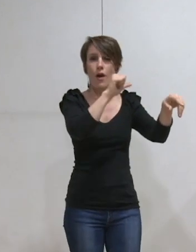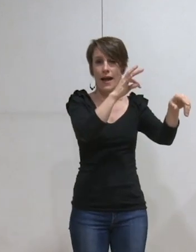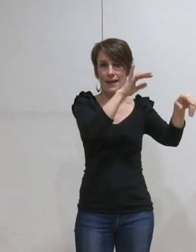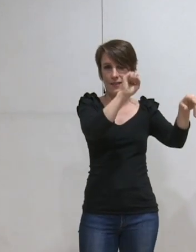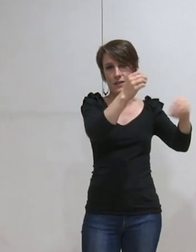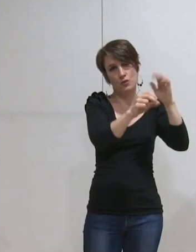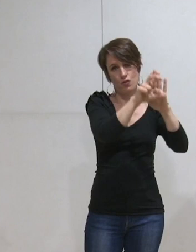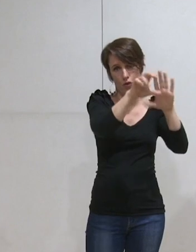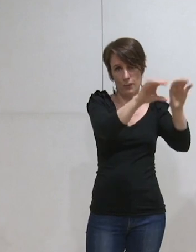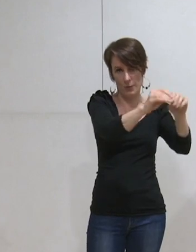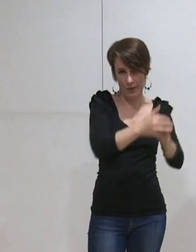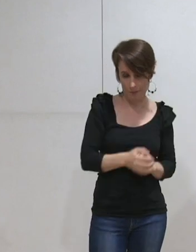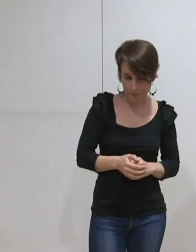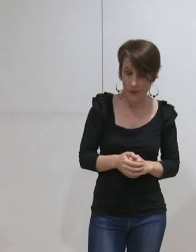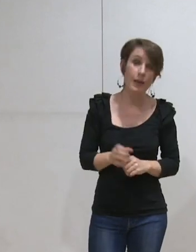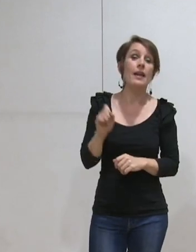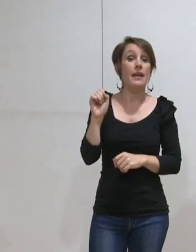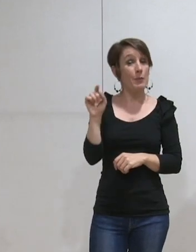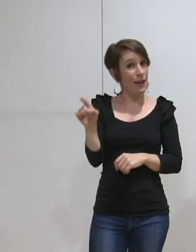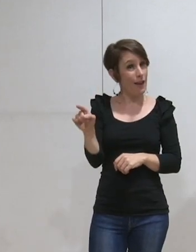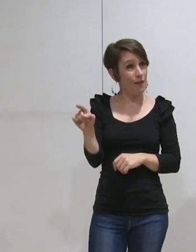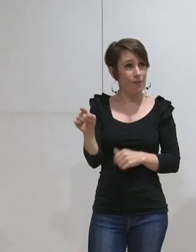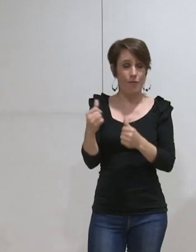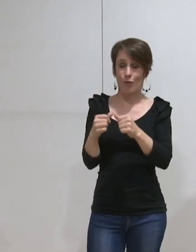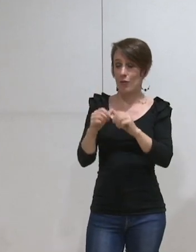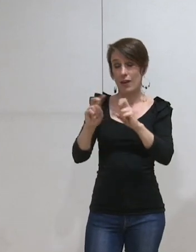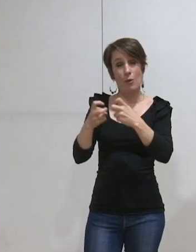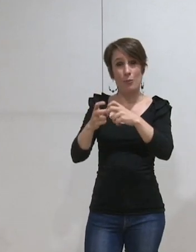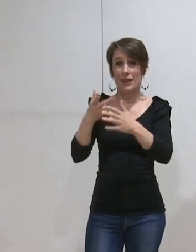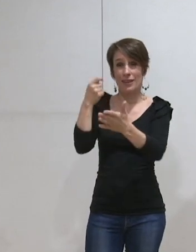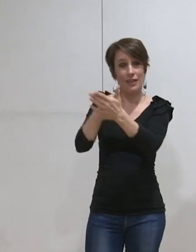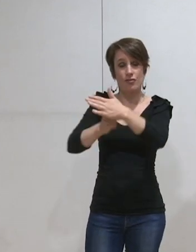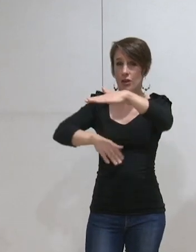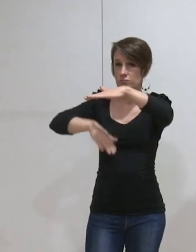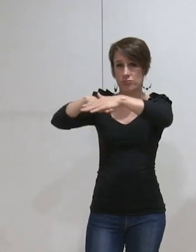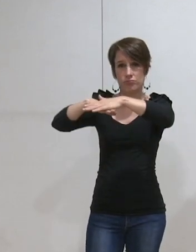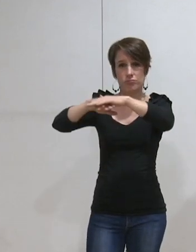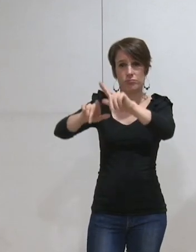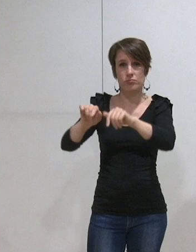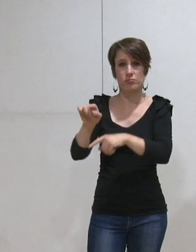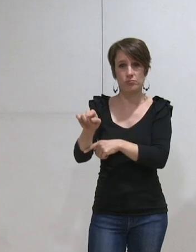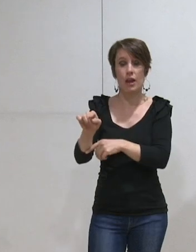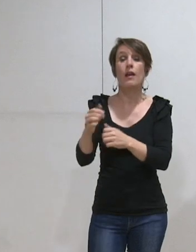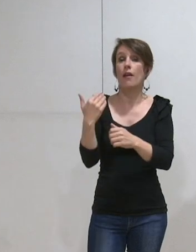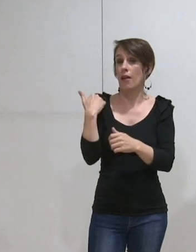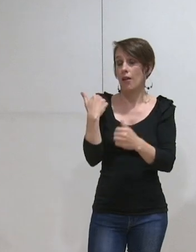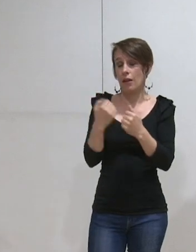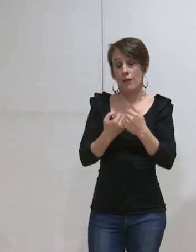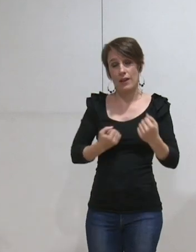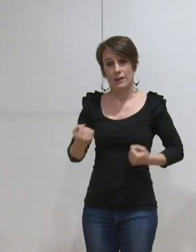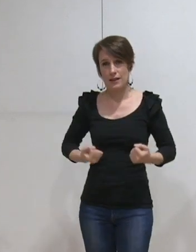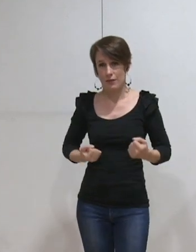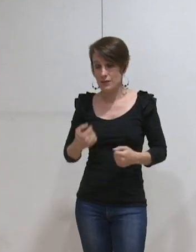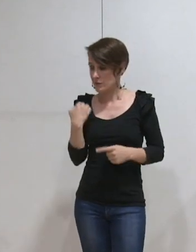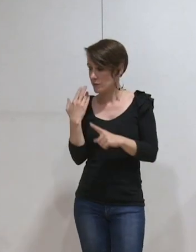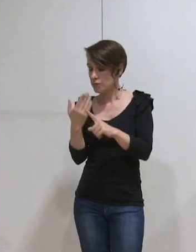maintenir et bien un plafond de prix d'achat et nous avons donc avec les servic étudi et bien à